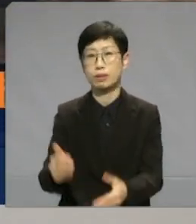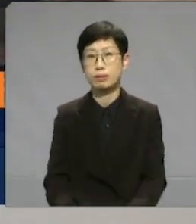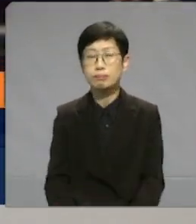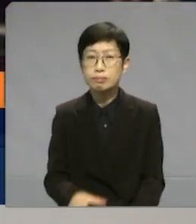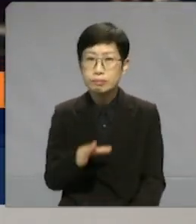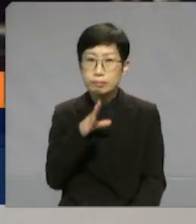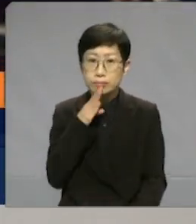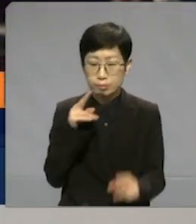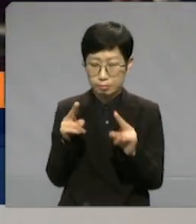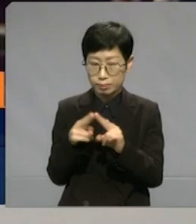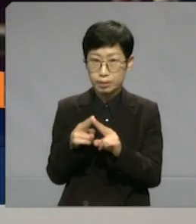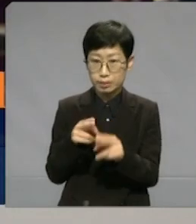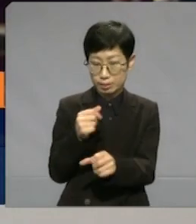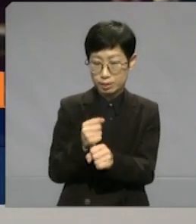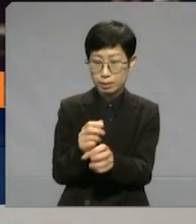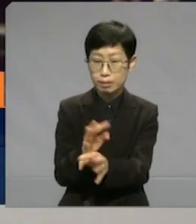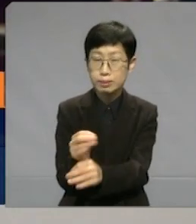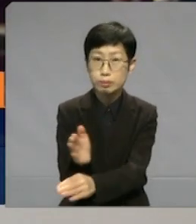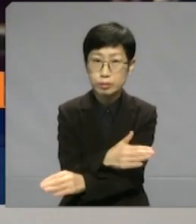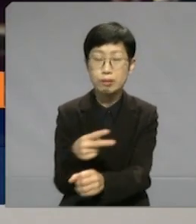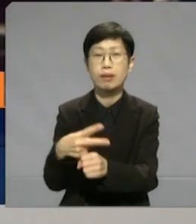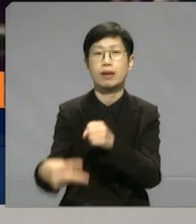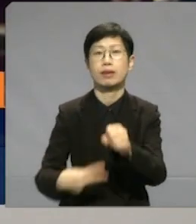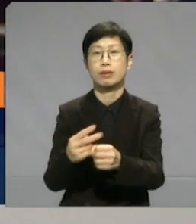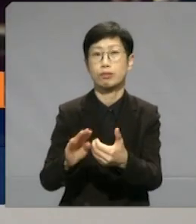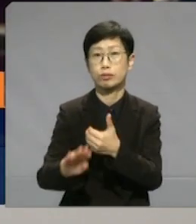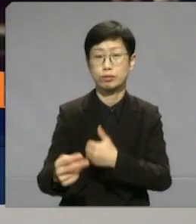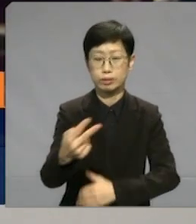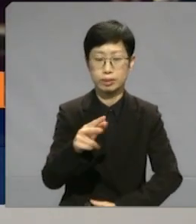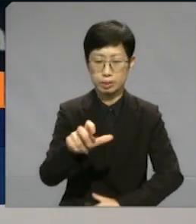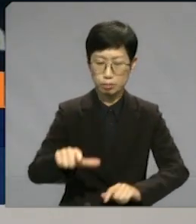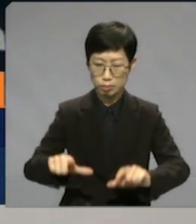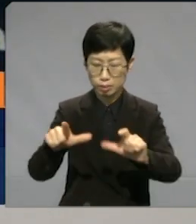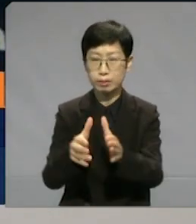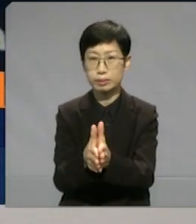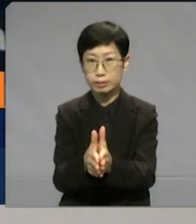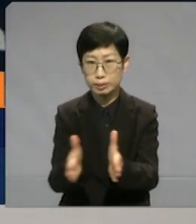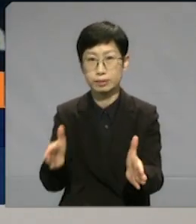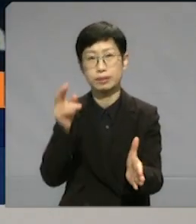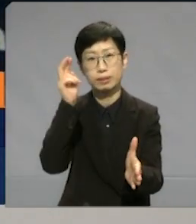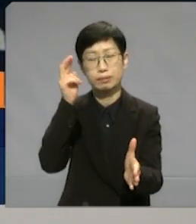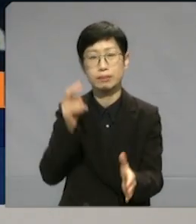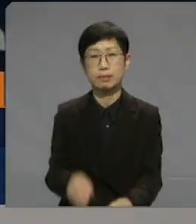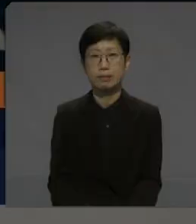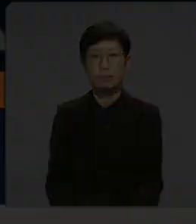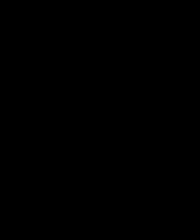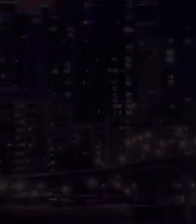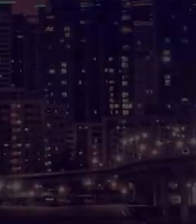본격적인 반도체 생산은 2년 뒤인 2025년쯤 시작될 전망입니다.